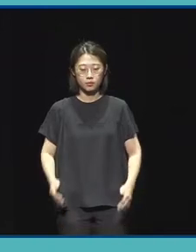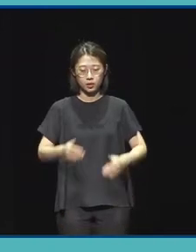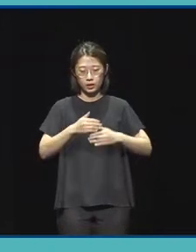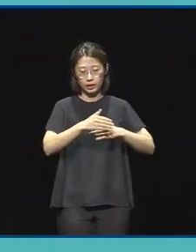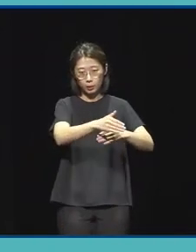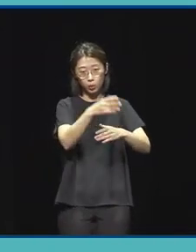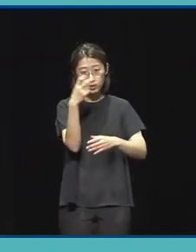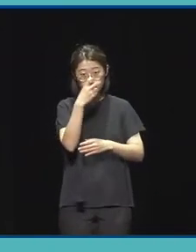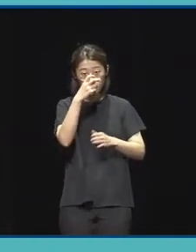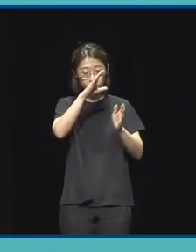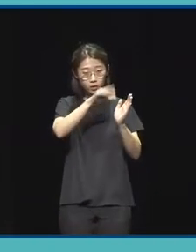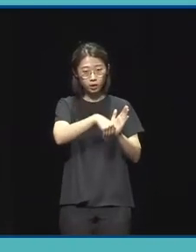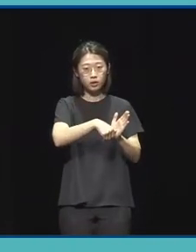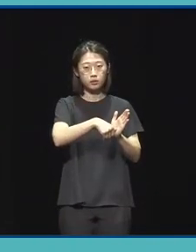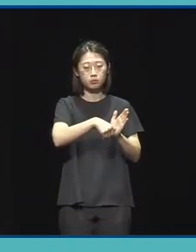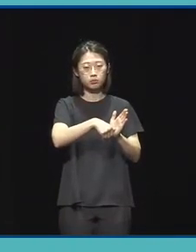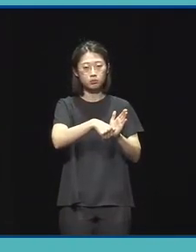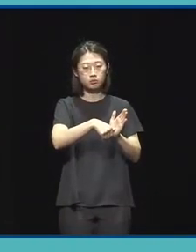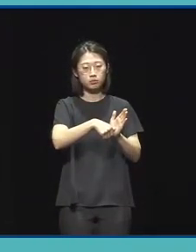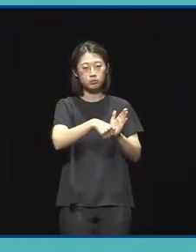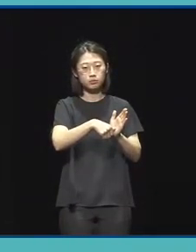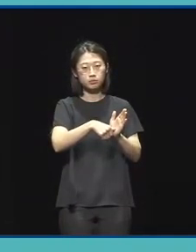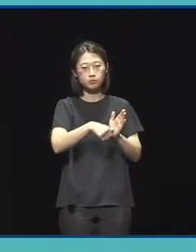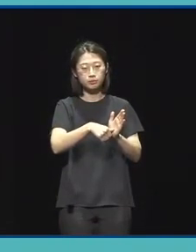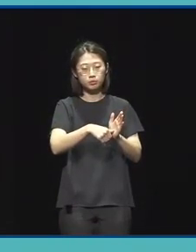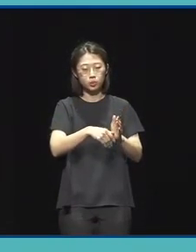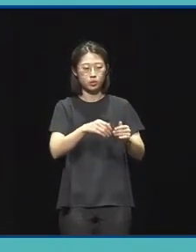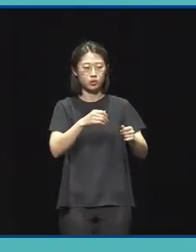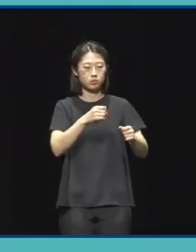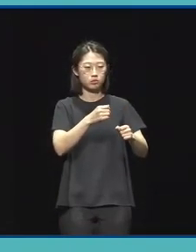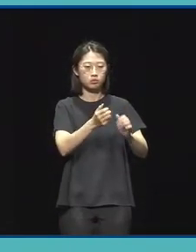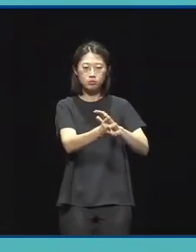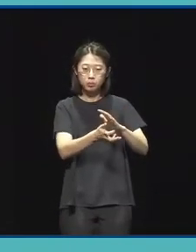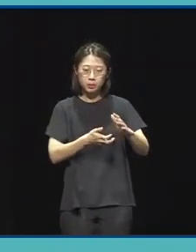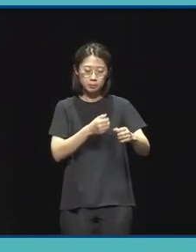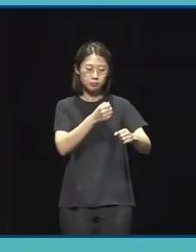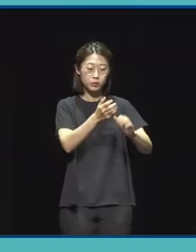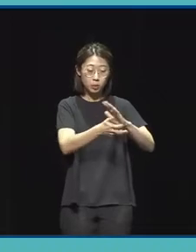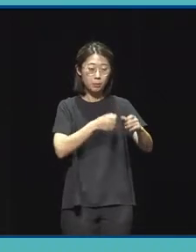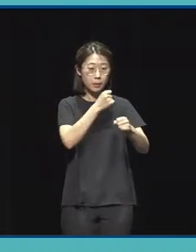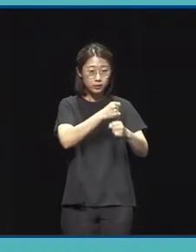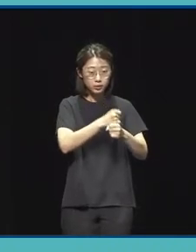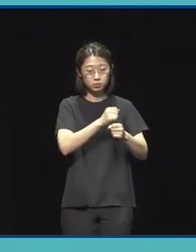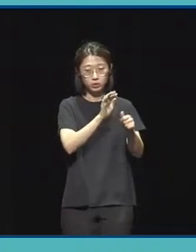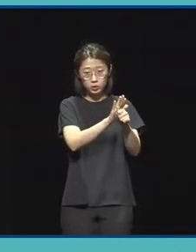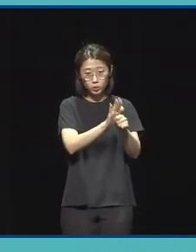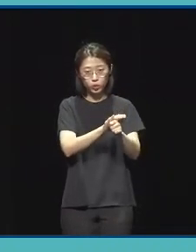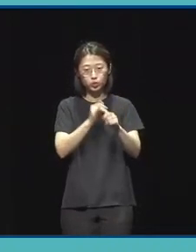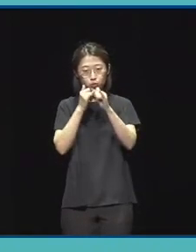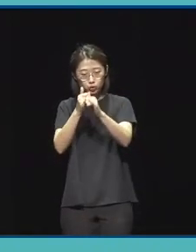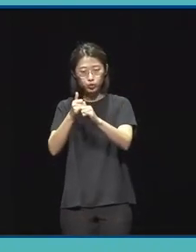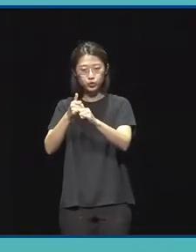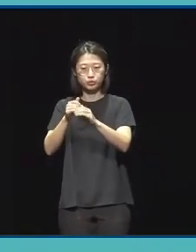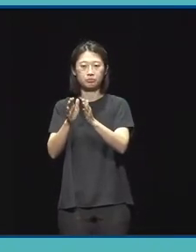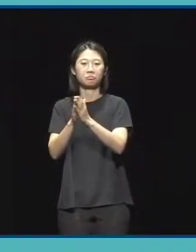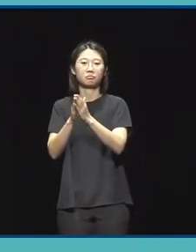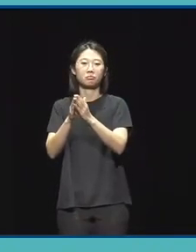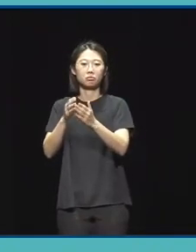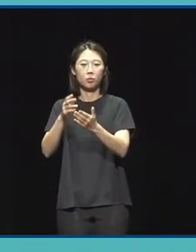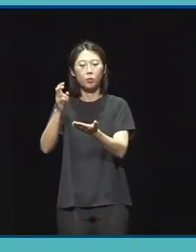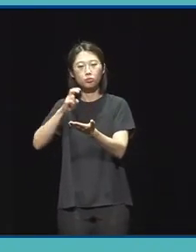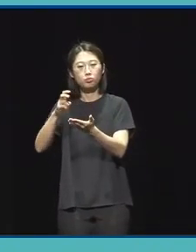단계별 심사 안에서 실현심사에 필요한 제반 지원 제작비 지원과 그 다음에 우수 작품 그렇게 해서 선정이 될